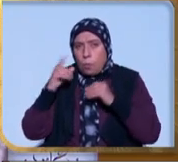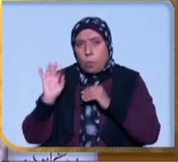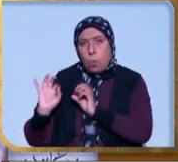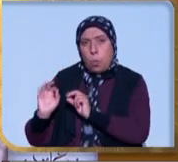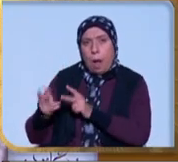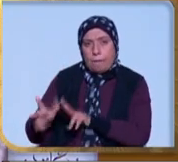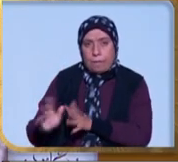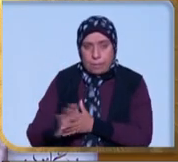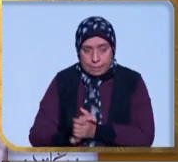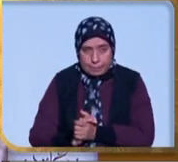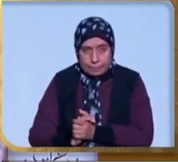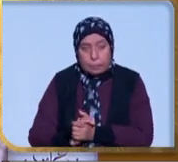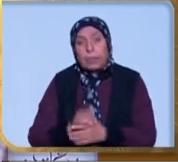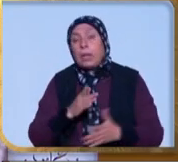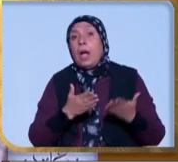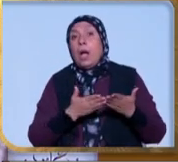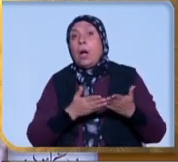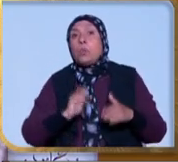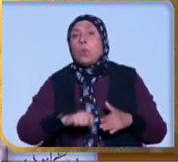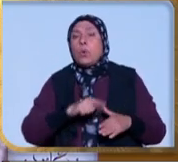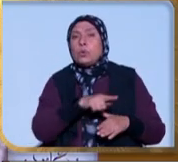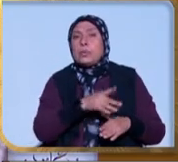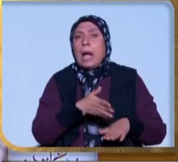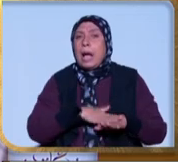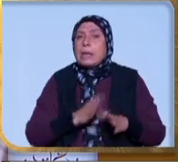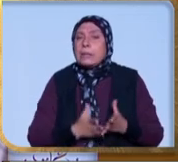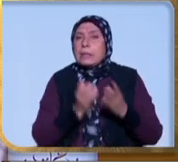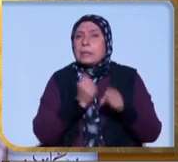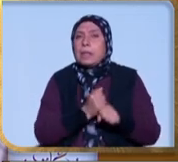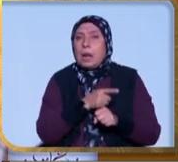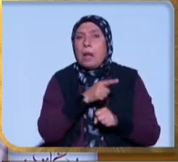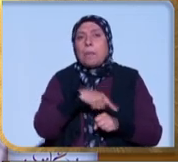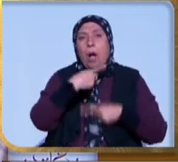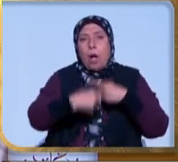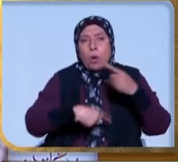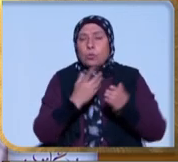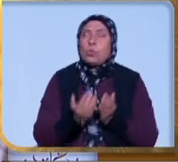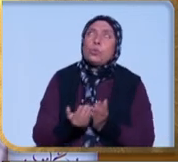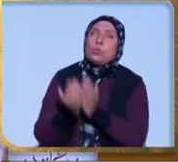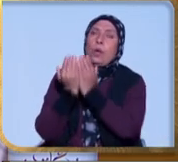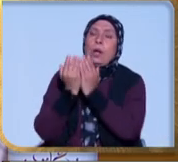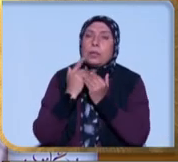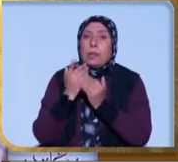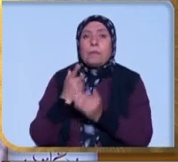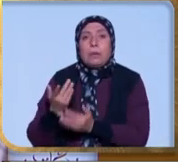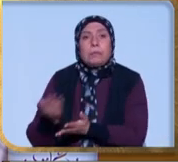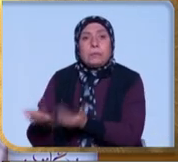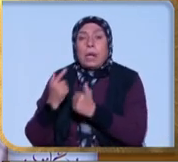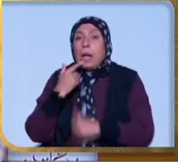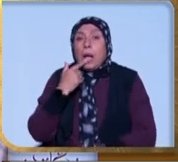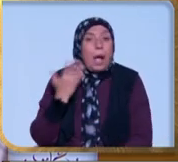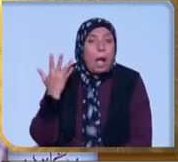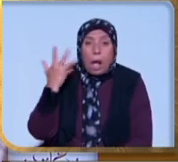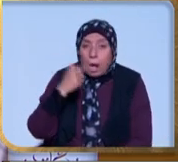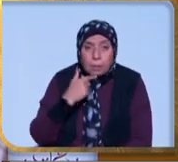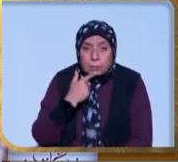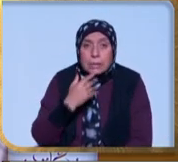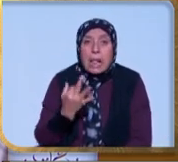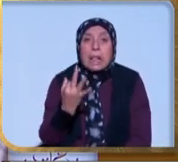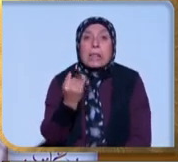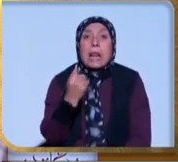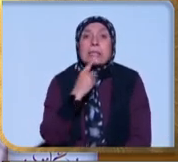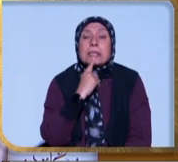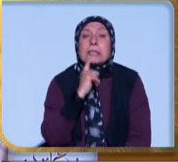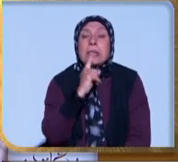ده يدعو فرعون وقومه حوالي 30 عام، 30 عام من بعد يوم الزينة، من